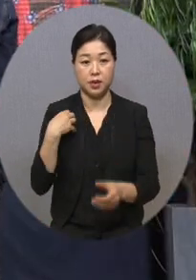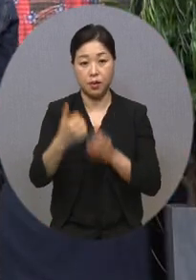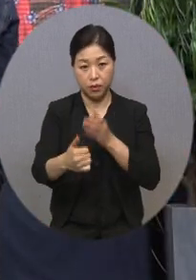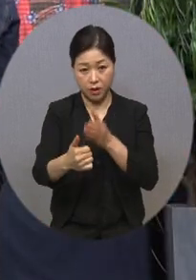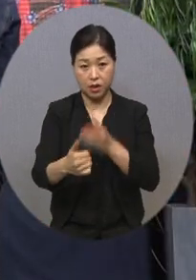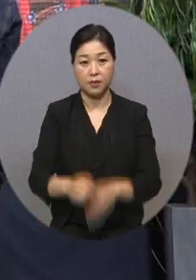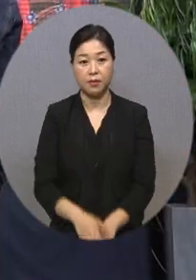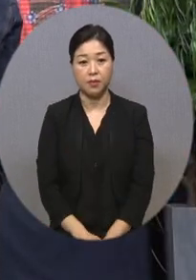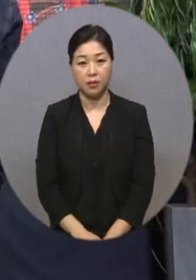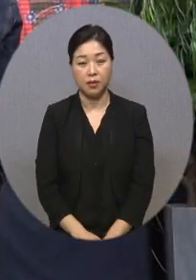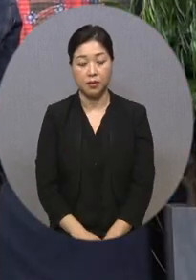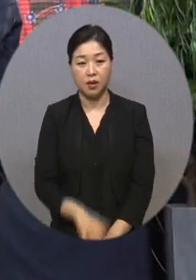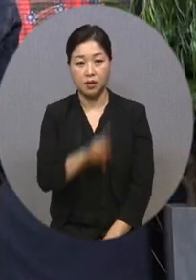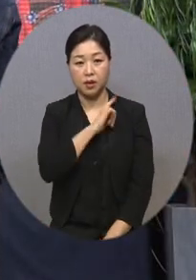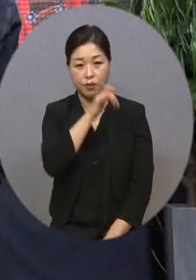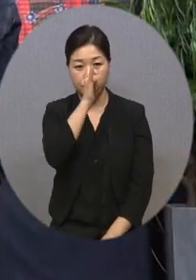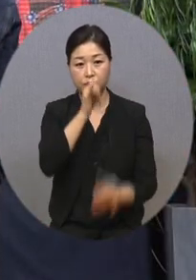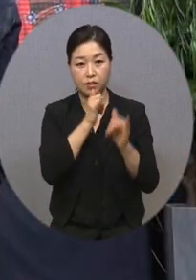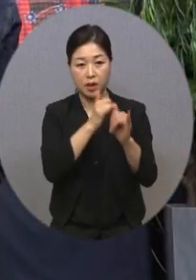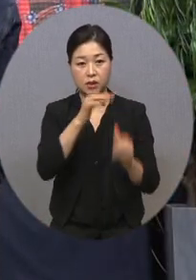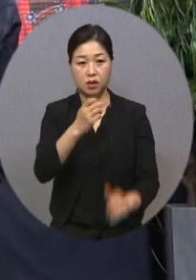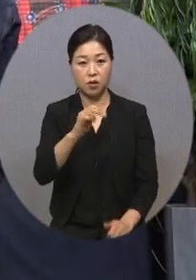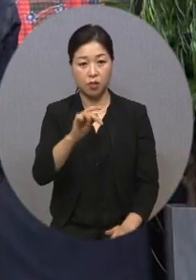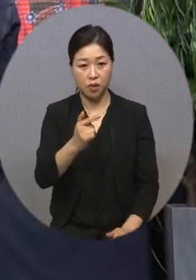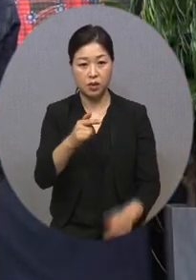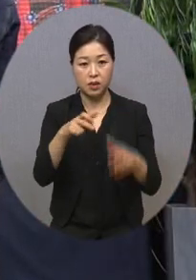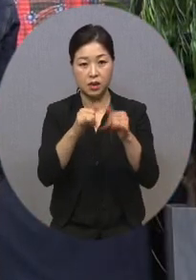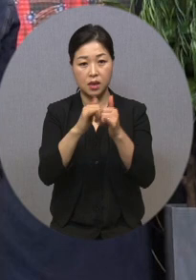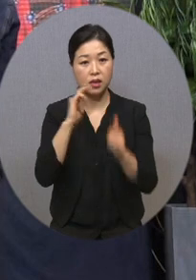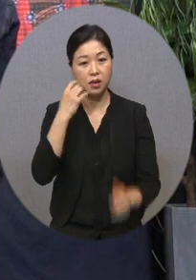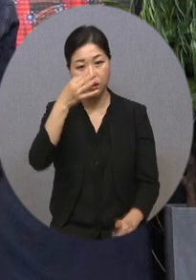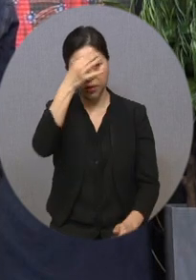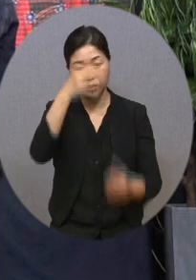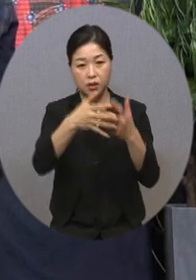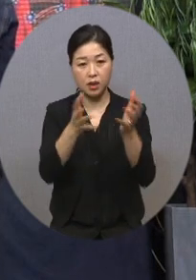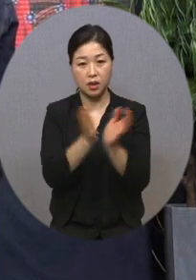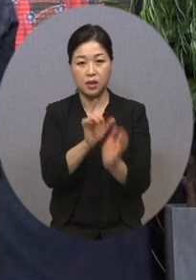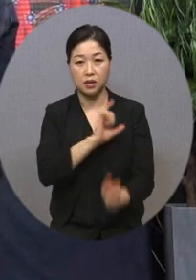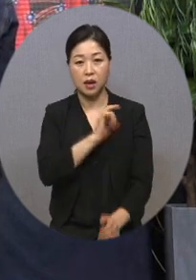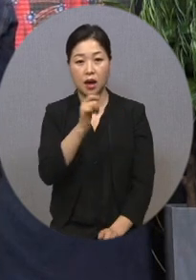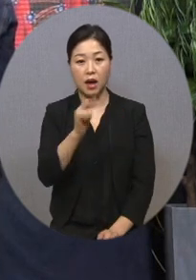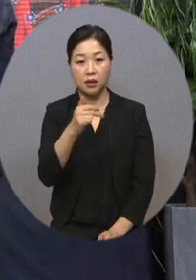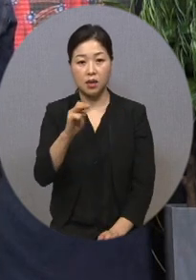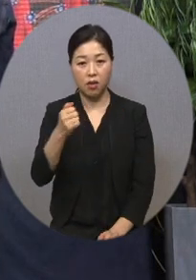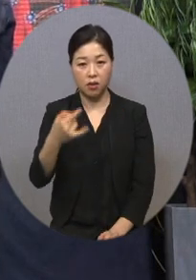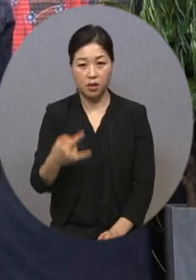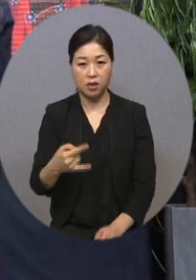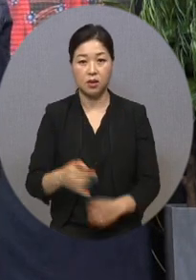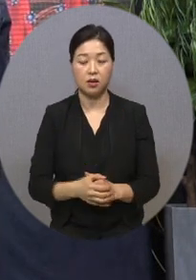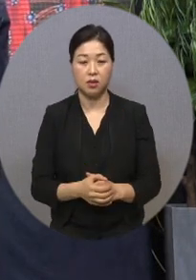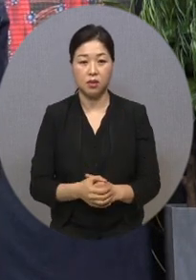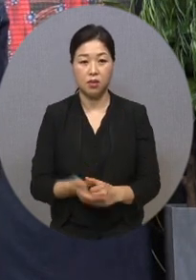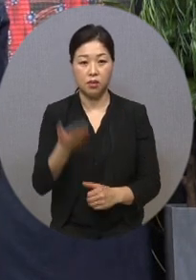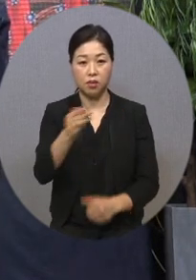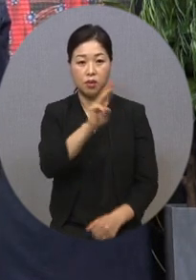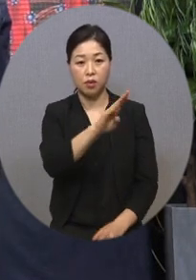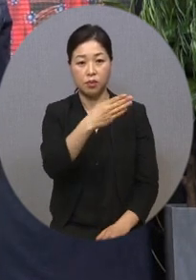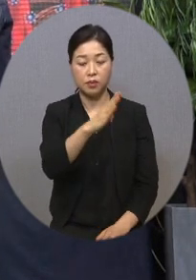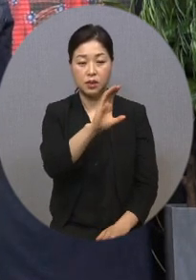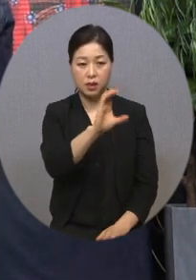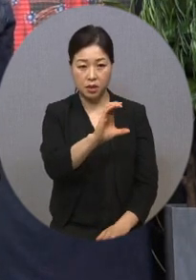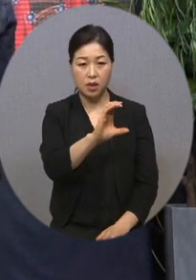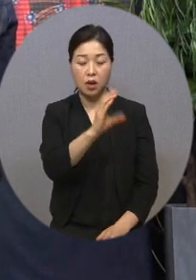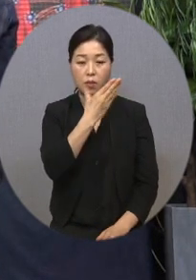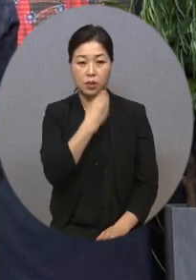상장 최우수상 철원군 장애인예술단 한경희. 귀하는 WBC